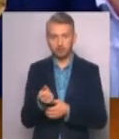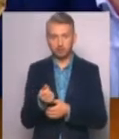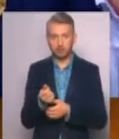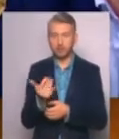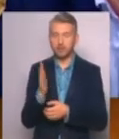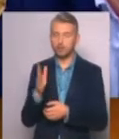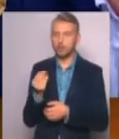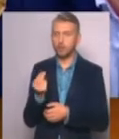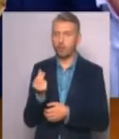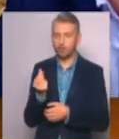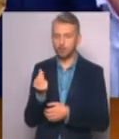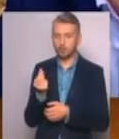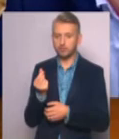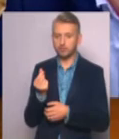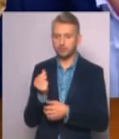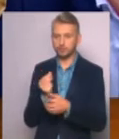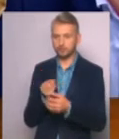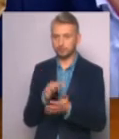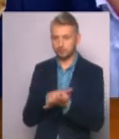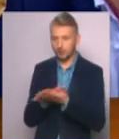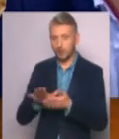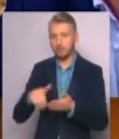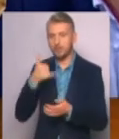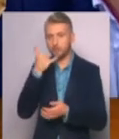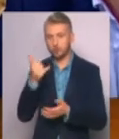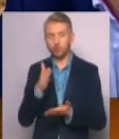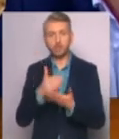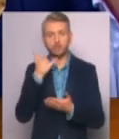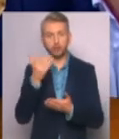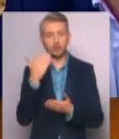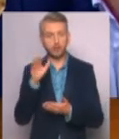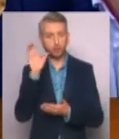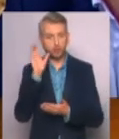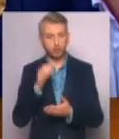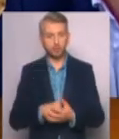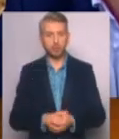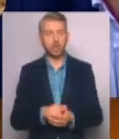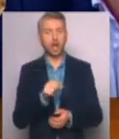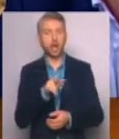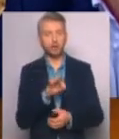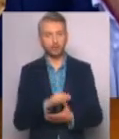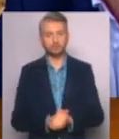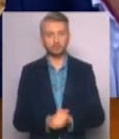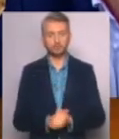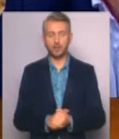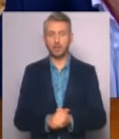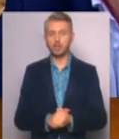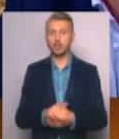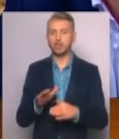так, долучатися після дзвінку. Є у нас вже дзвінок, давайте послухаємо. Добрий день. Алло? Добрий день.